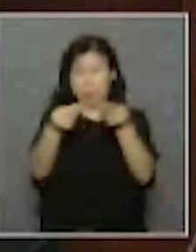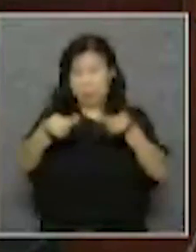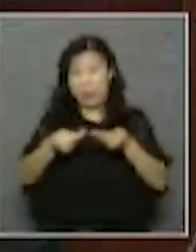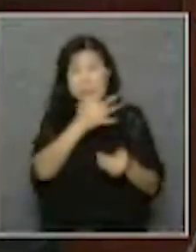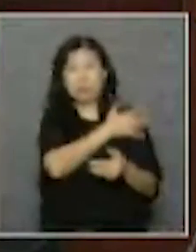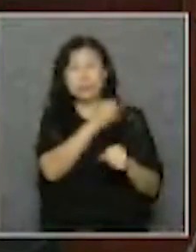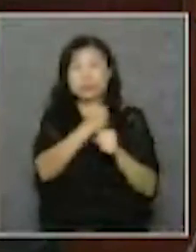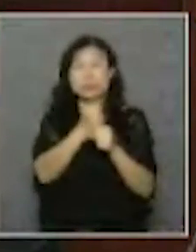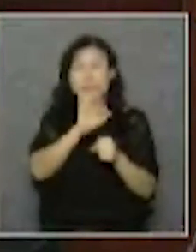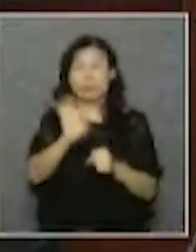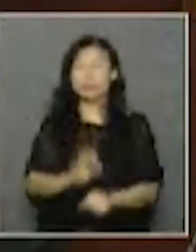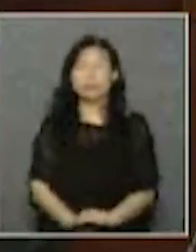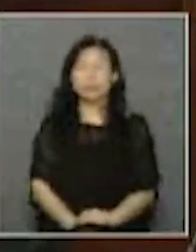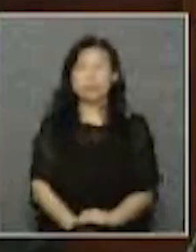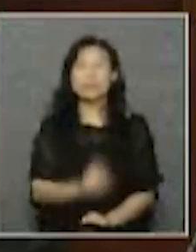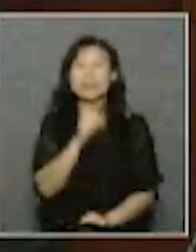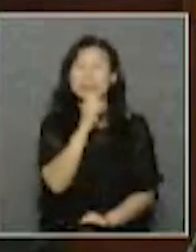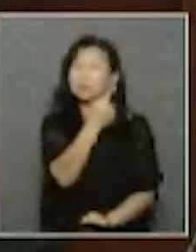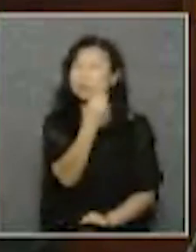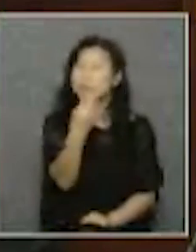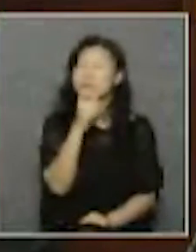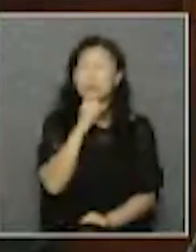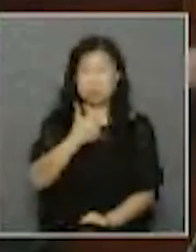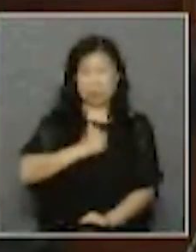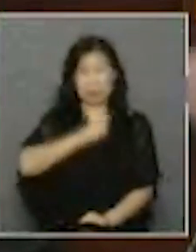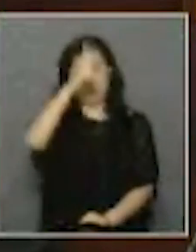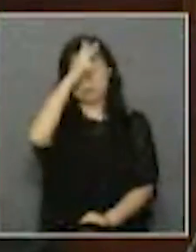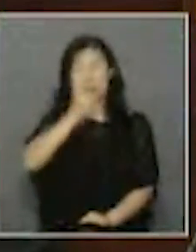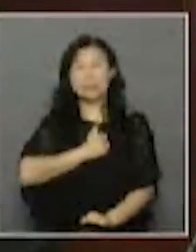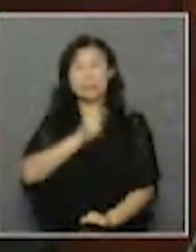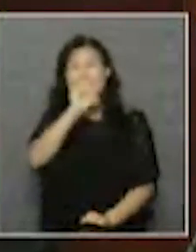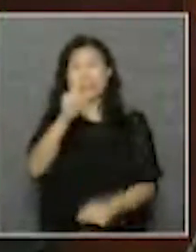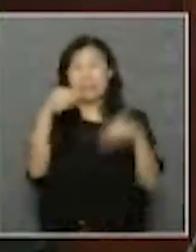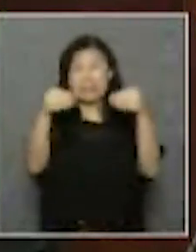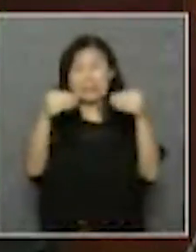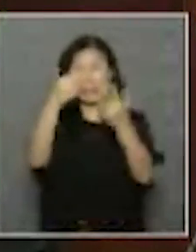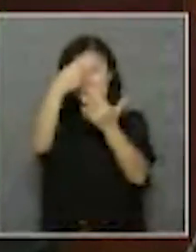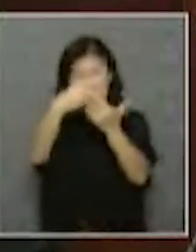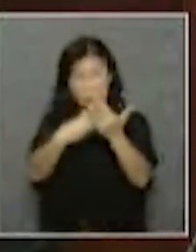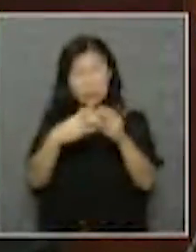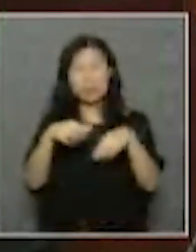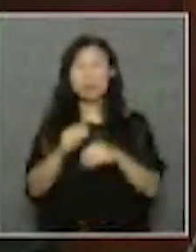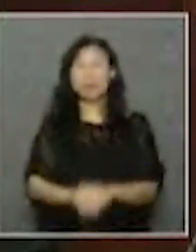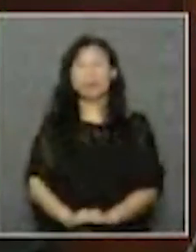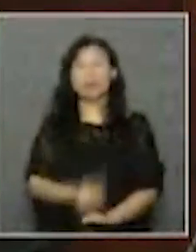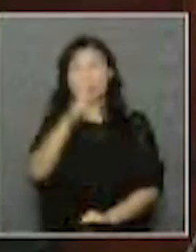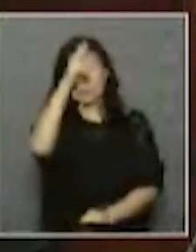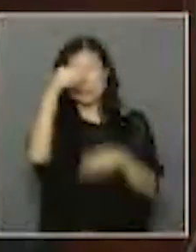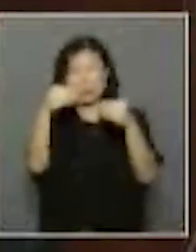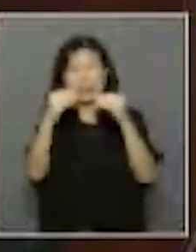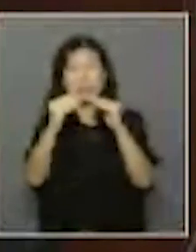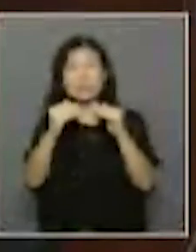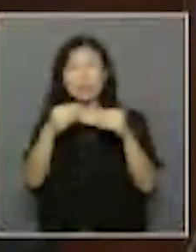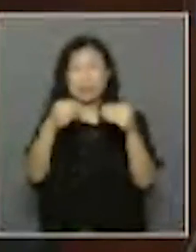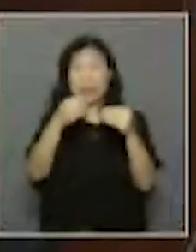話講到某個官員，因為佢表現唔好，係因為某啲教育政策，或者你話教育官員表現唔好，因為教育政策我